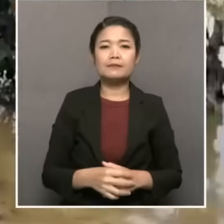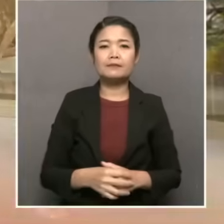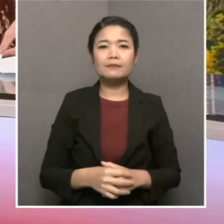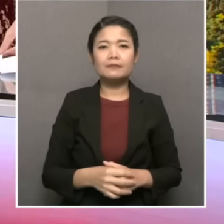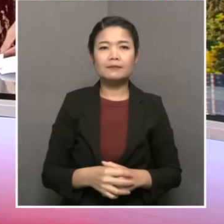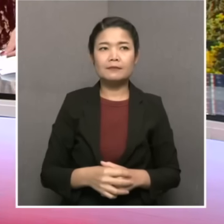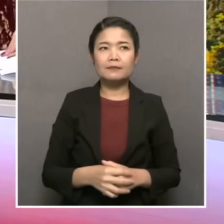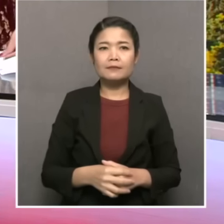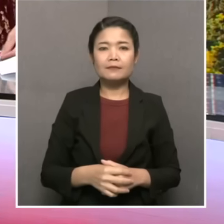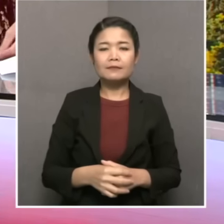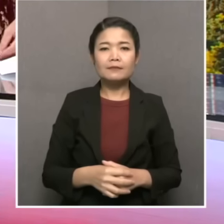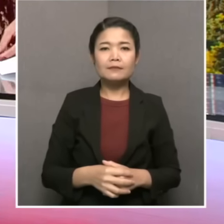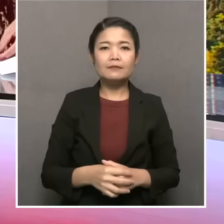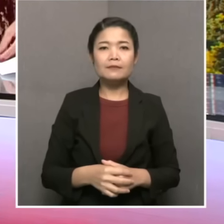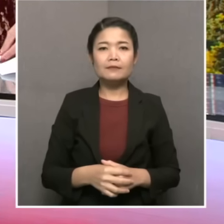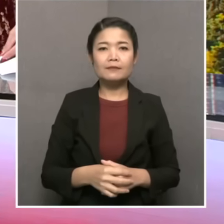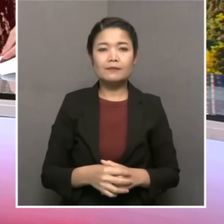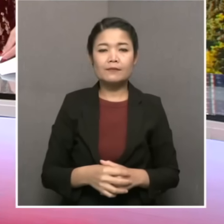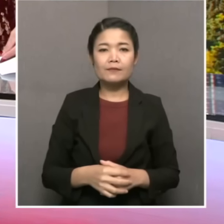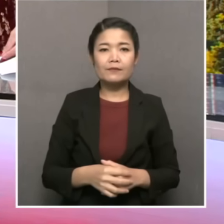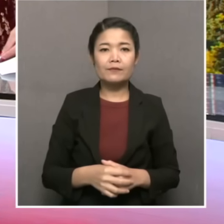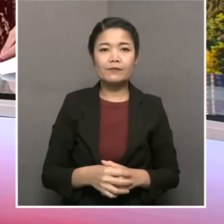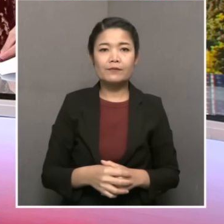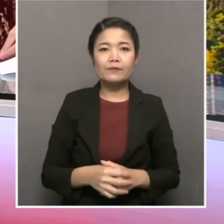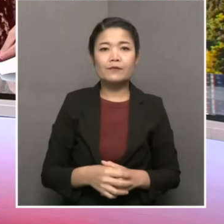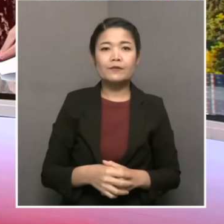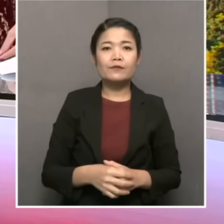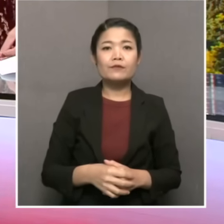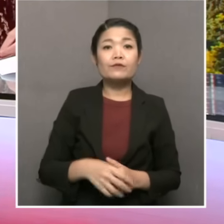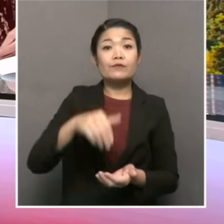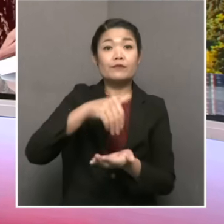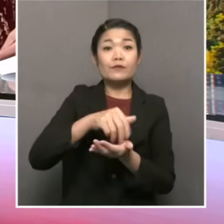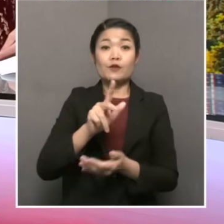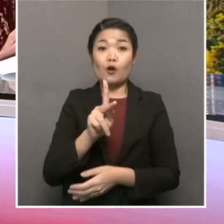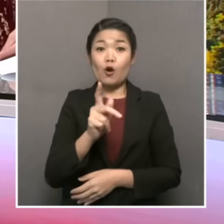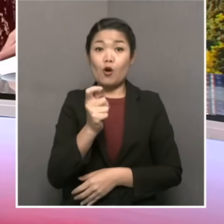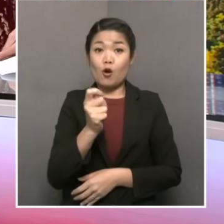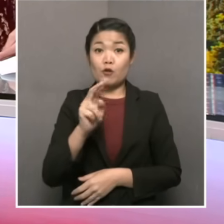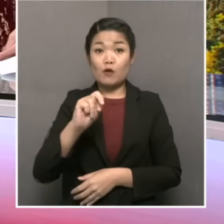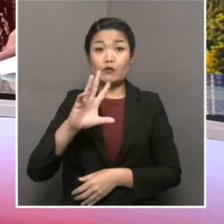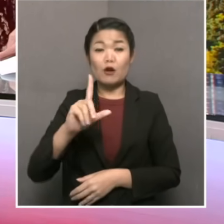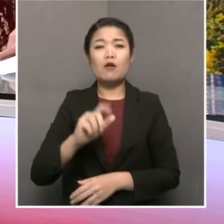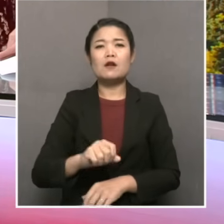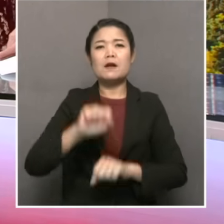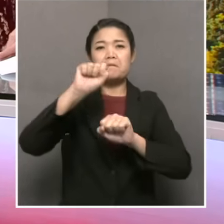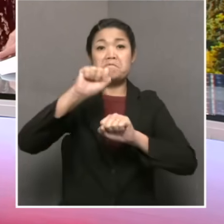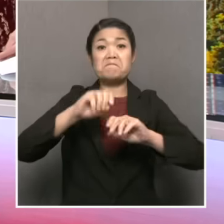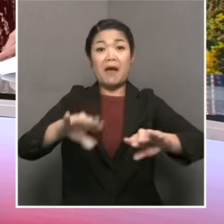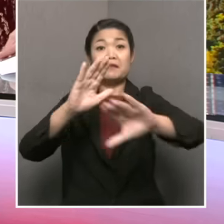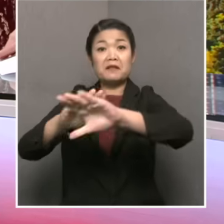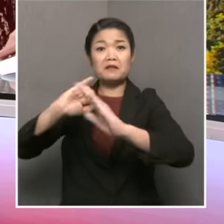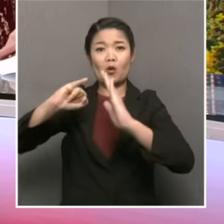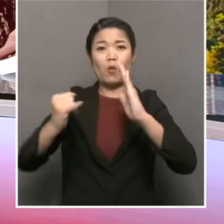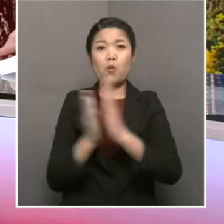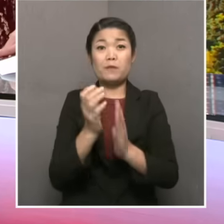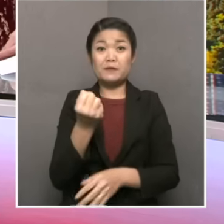ค่ะขณะที่ทางกองอำนวยการน้ำแห่งชาติหรือกนชนะคะประกาศเตือน 16จังหวัดค่ะในหลายพื้นที่เลยนะคะที่